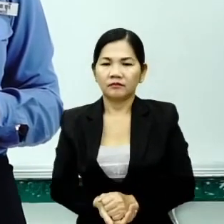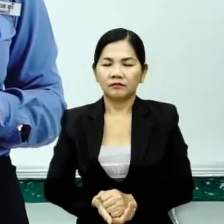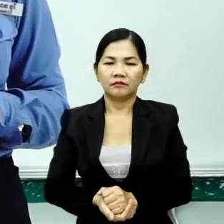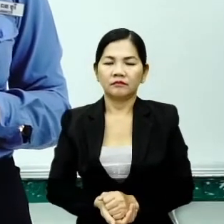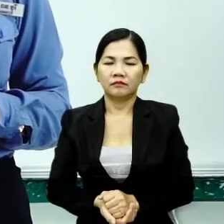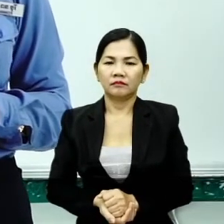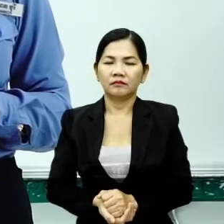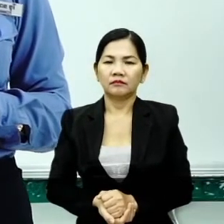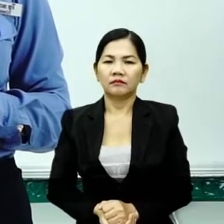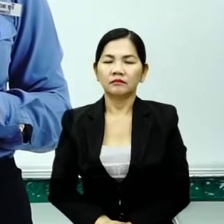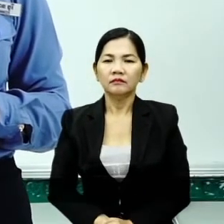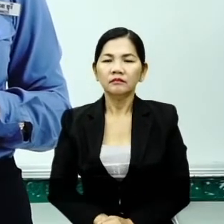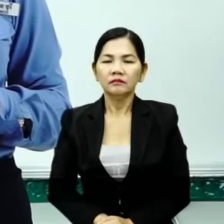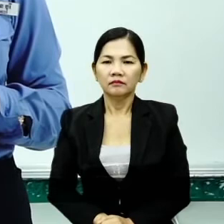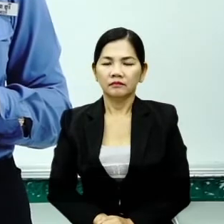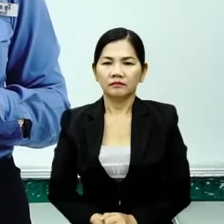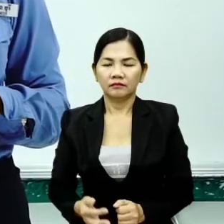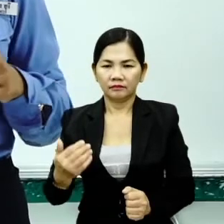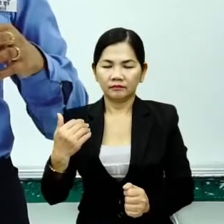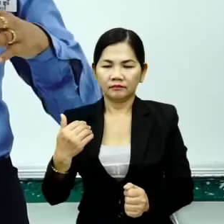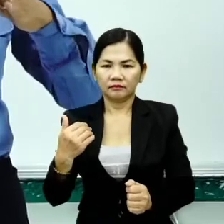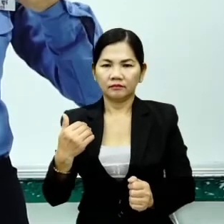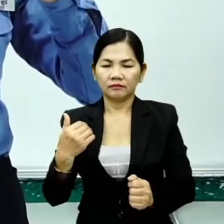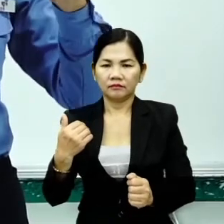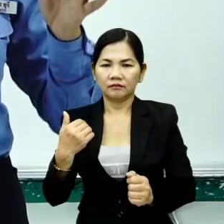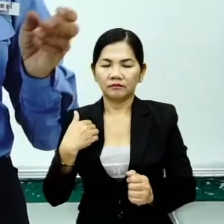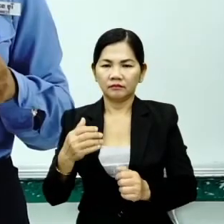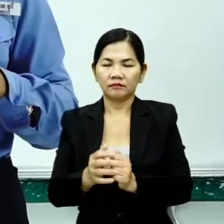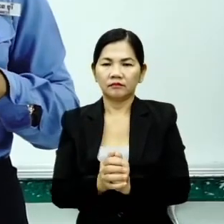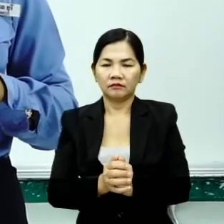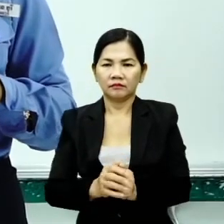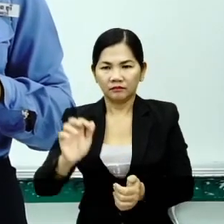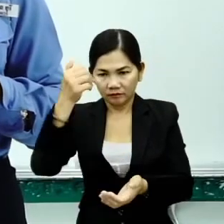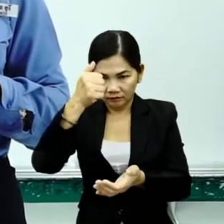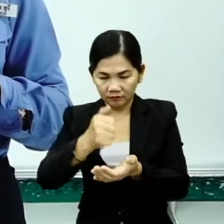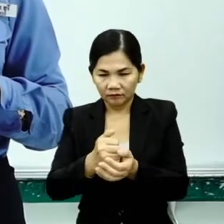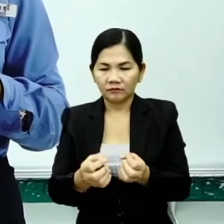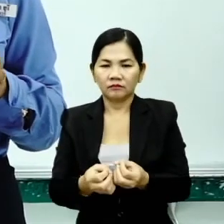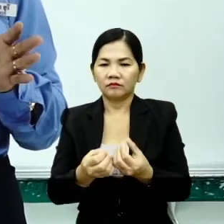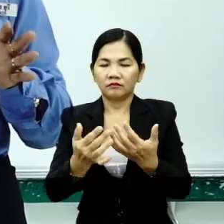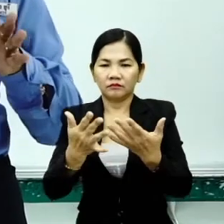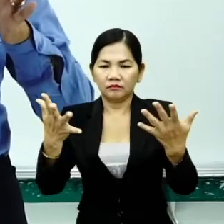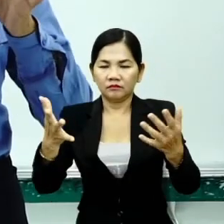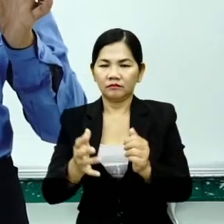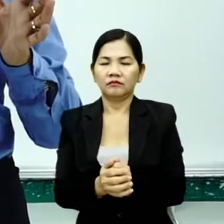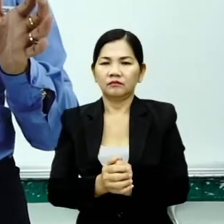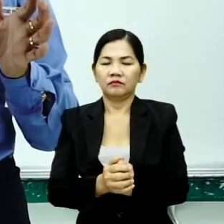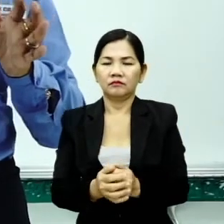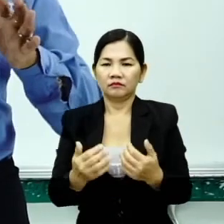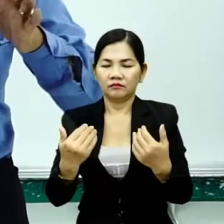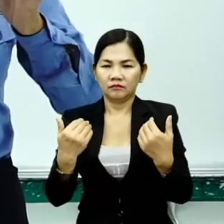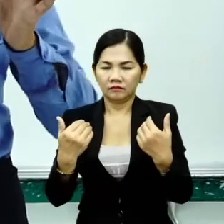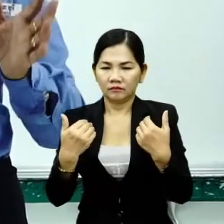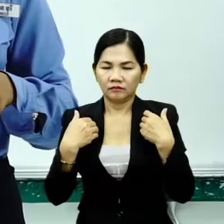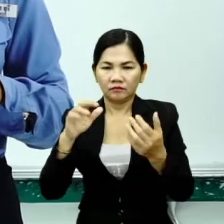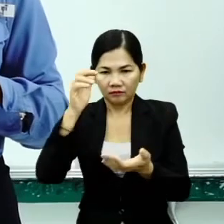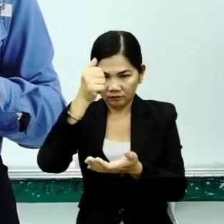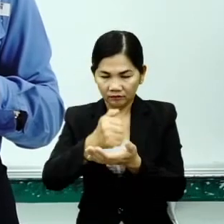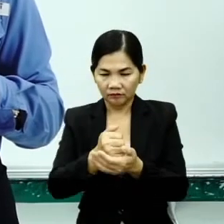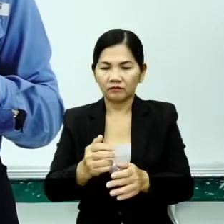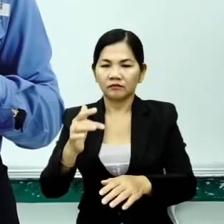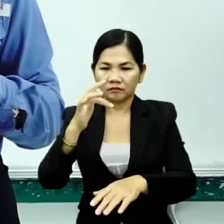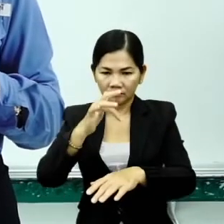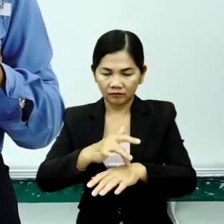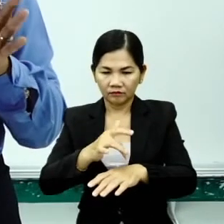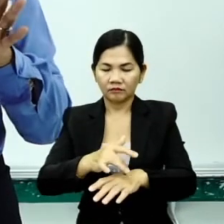cha chà bánh mến con đăng hay tha pho bây giờ cha miên chà nà chà lỡ nè cụ trong đăng ẩm pi pho pa po